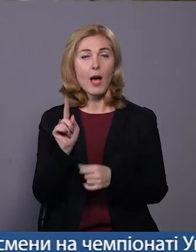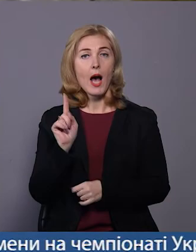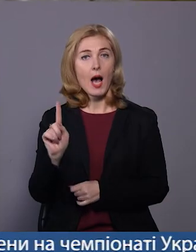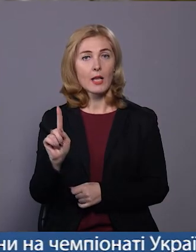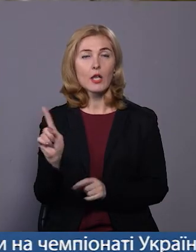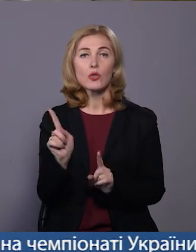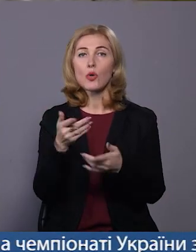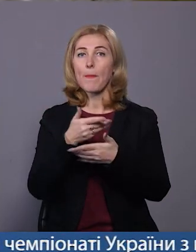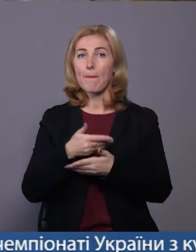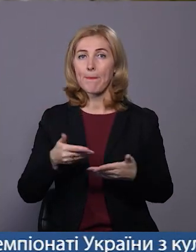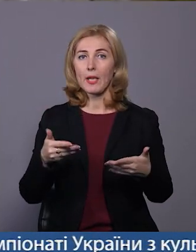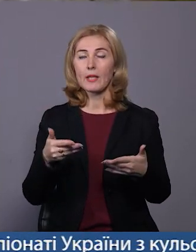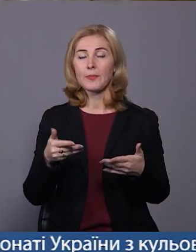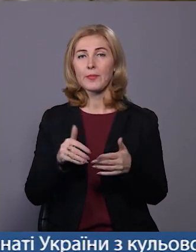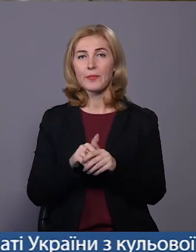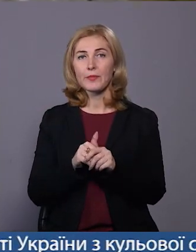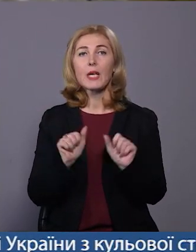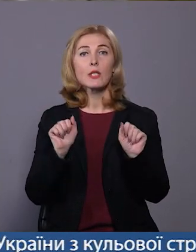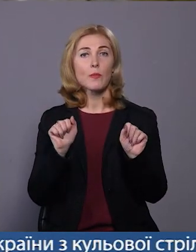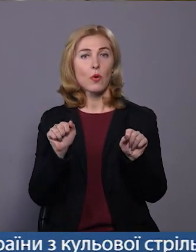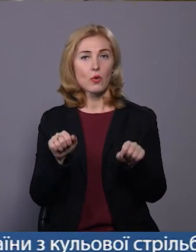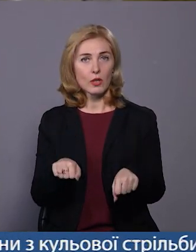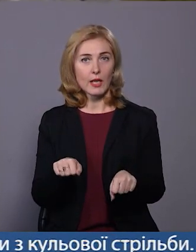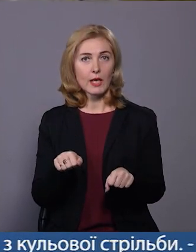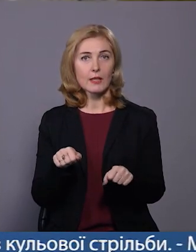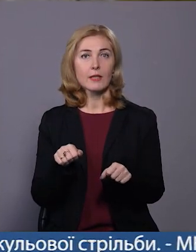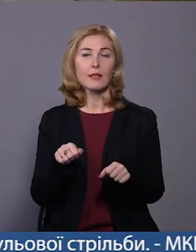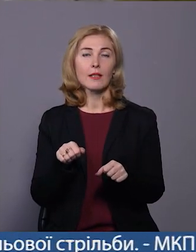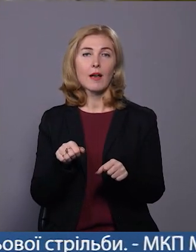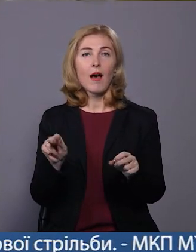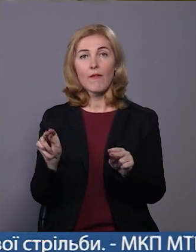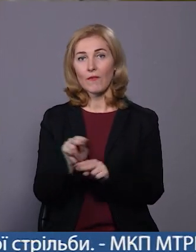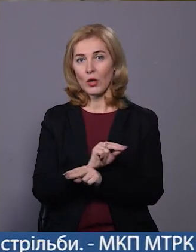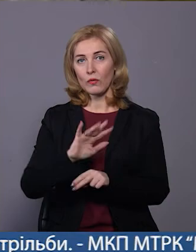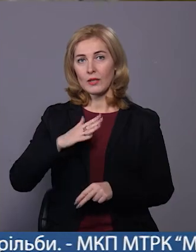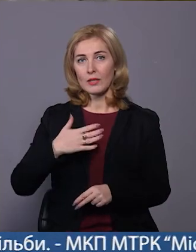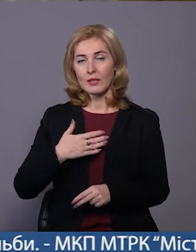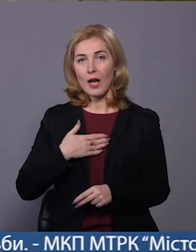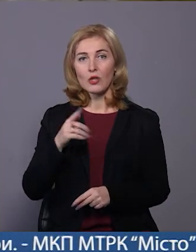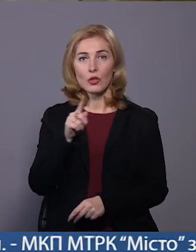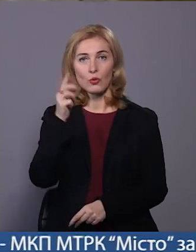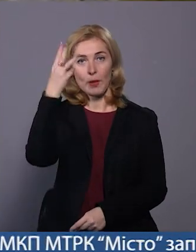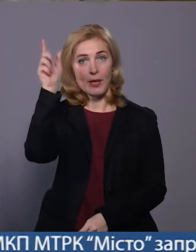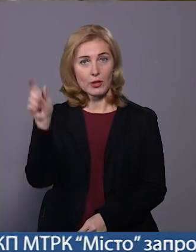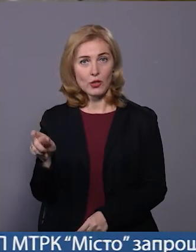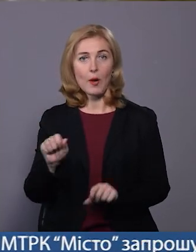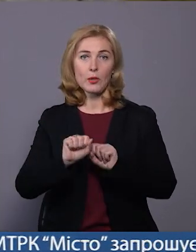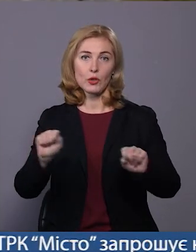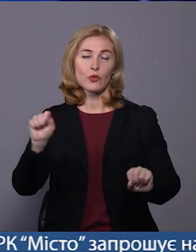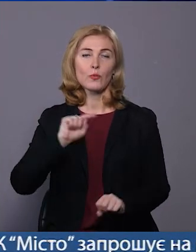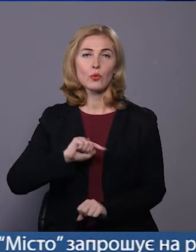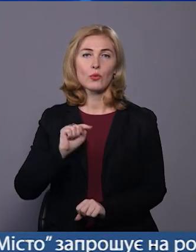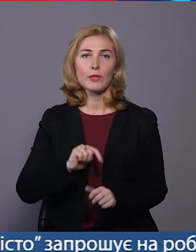щоб ми за цей час змогли направити і виховати наших юних хмельничан в такому патріотичному дусі.